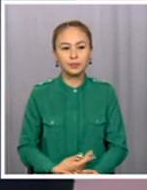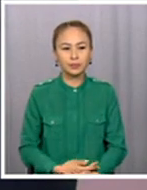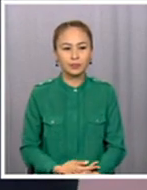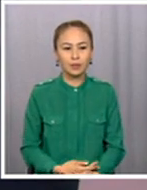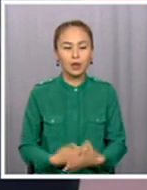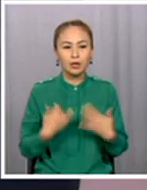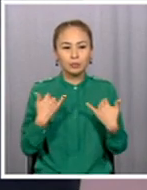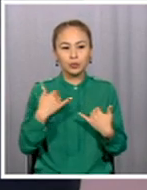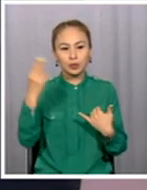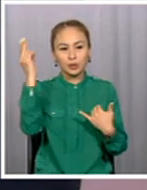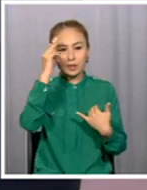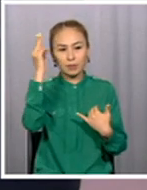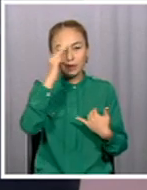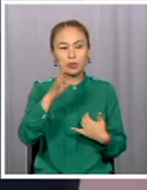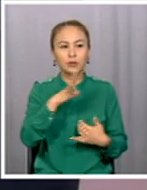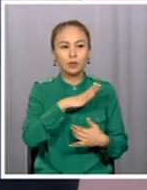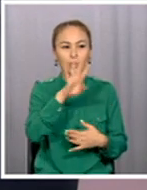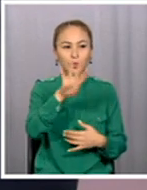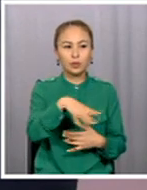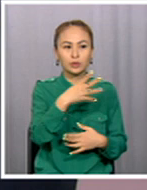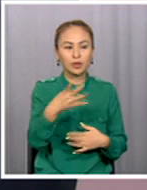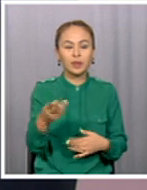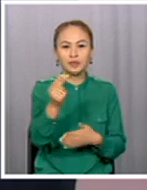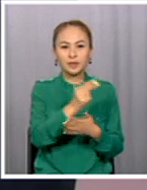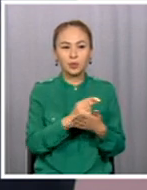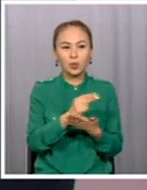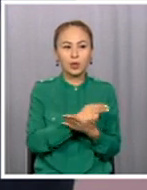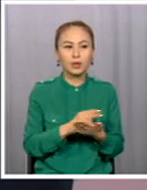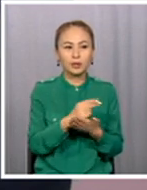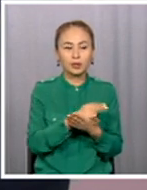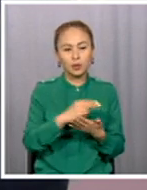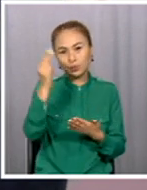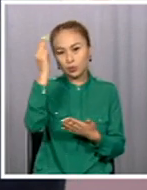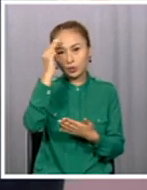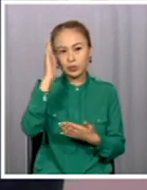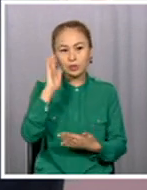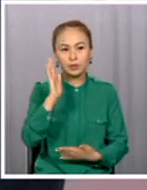Бүгінгі сабақта тор көз қағазға фигуралар салуды үйренесіңдер.